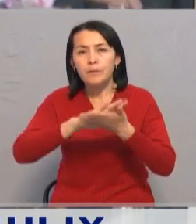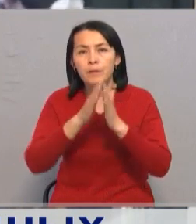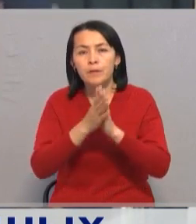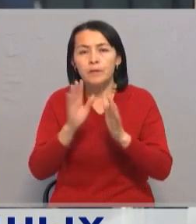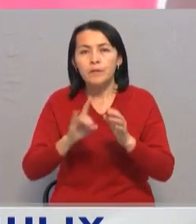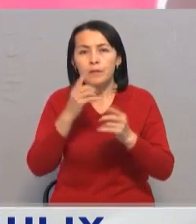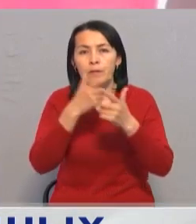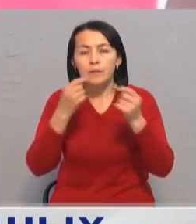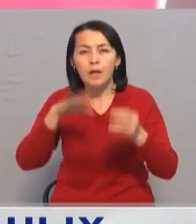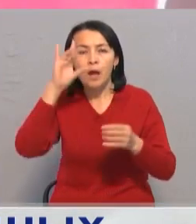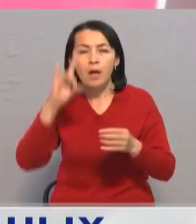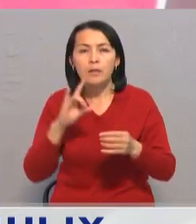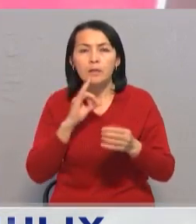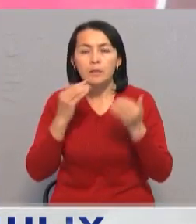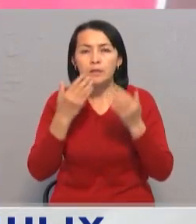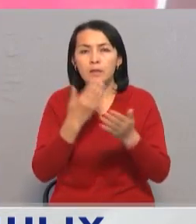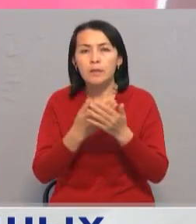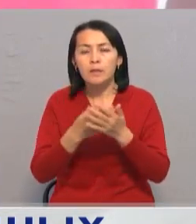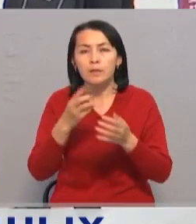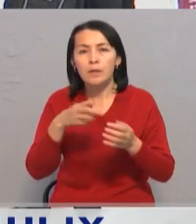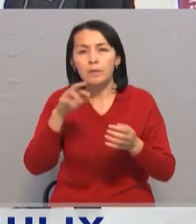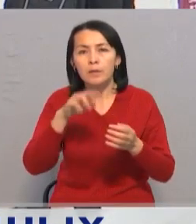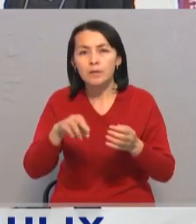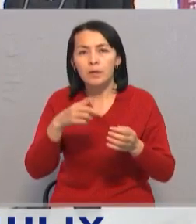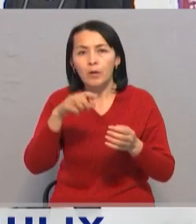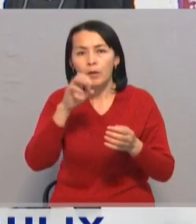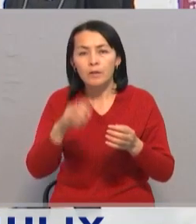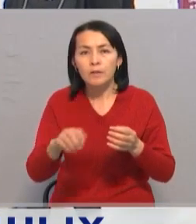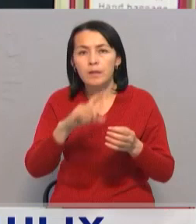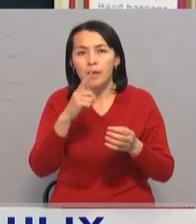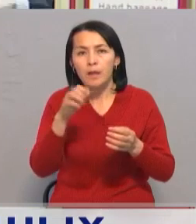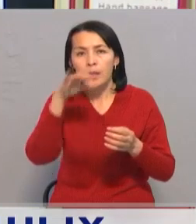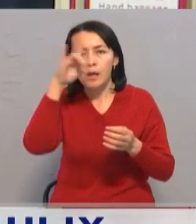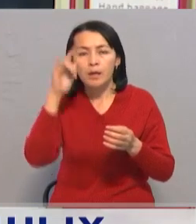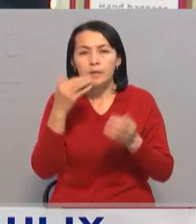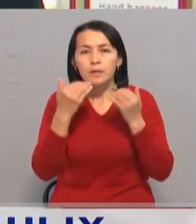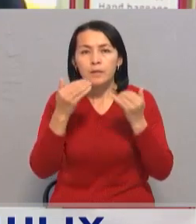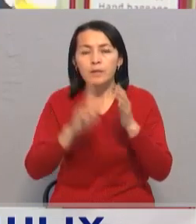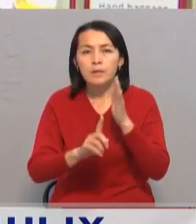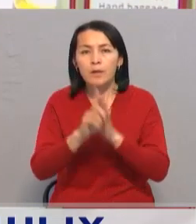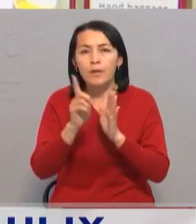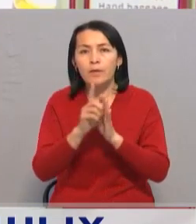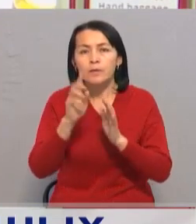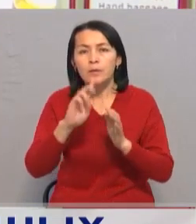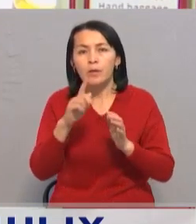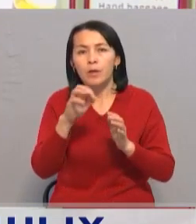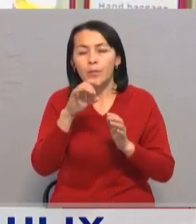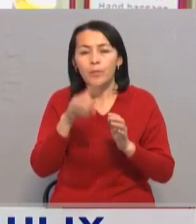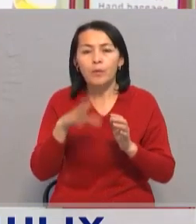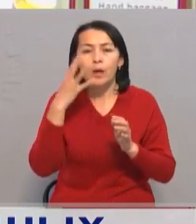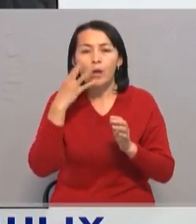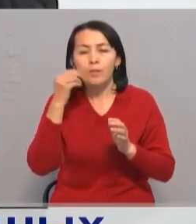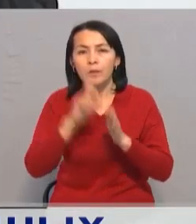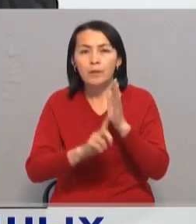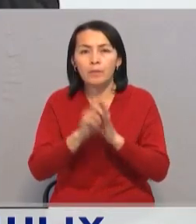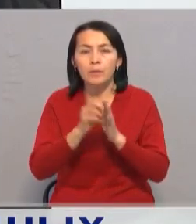авиасообщение с Казахстаном например малазийские лоу Кастер Азия Их собирается запустить рис из куала-лумпура в